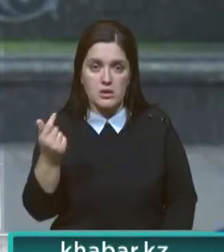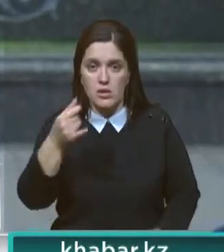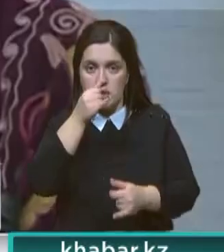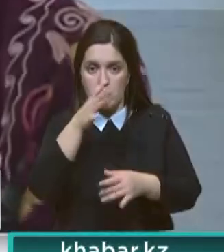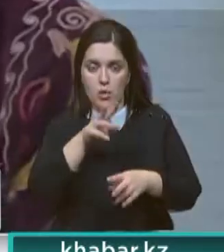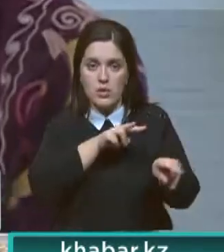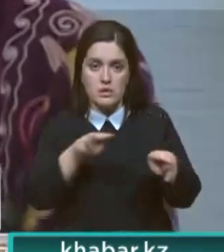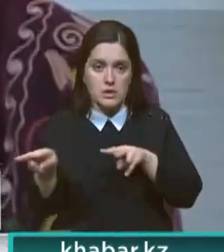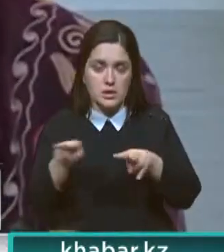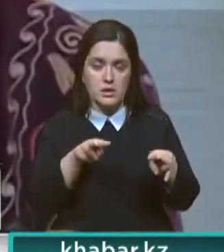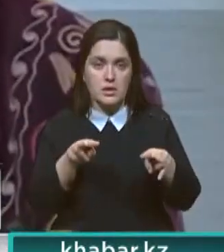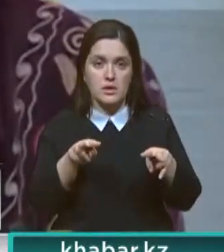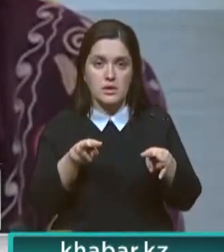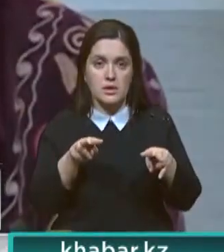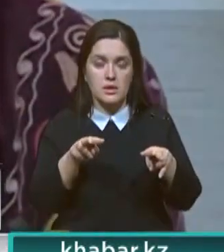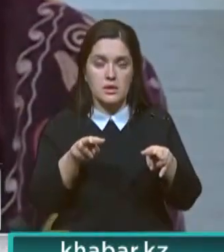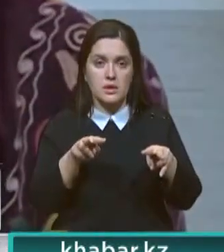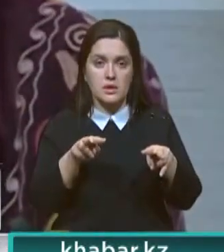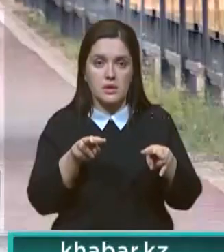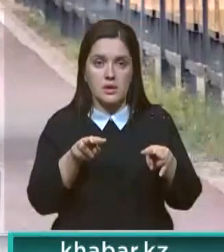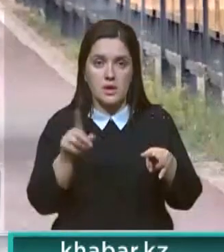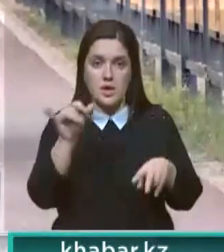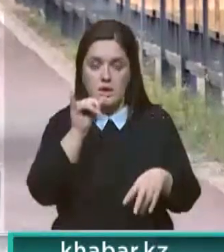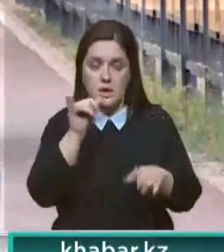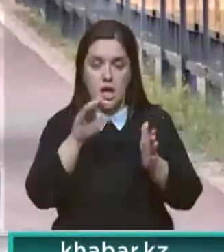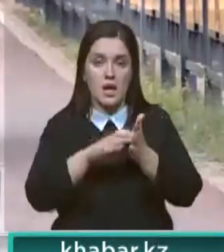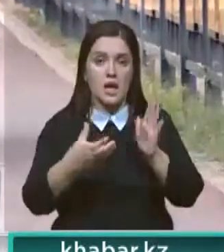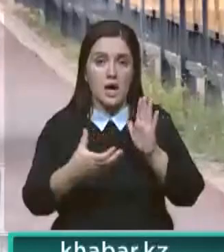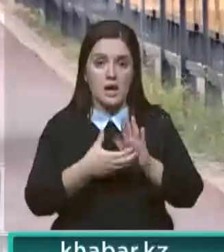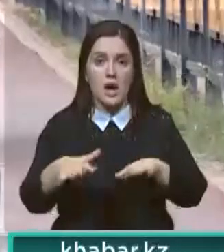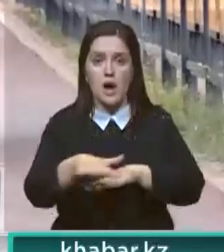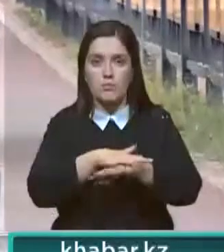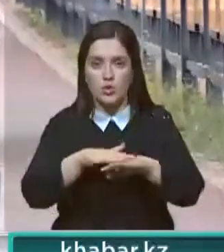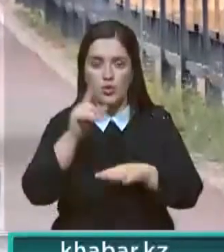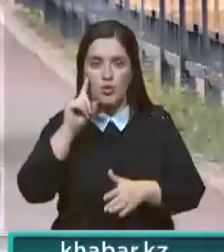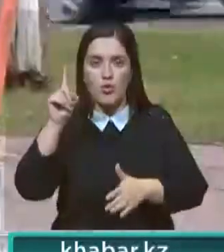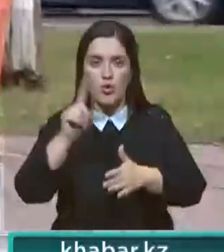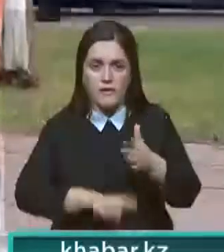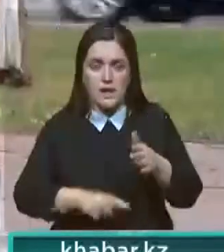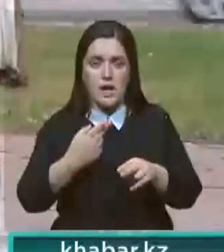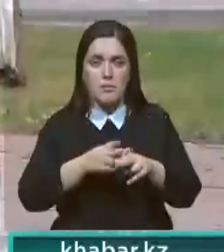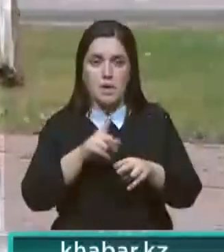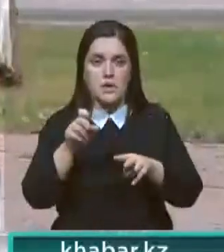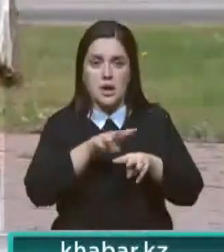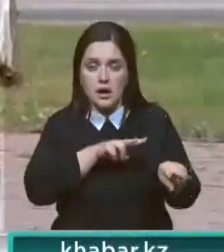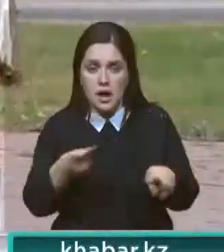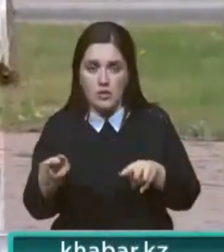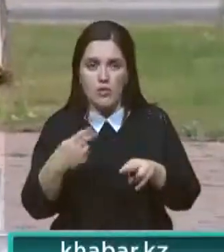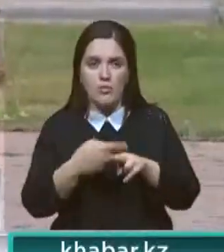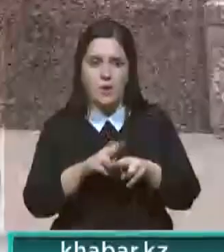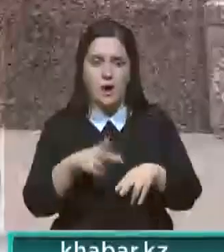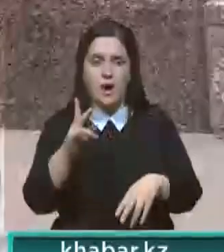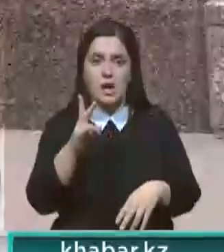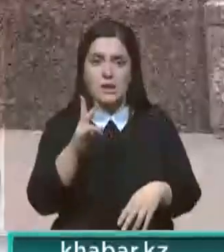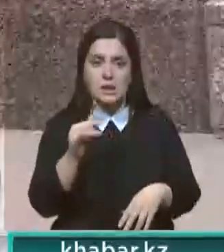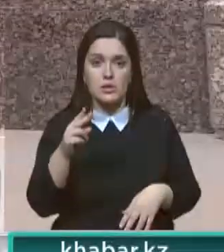это объять, необъятный рынок вот этих сигарет. Общественники уверены, весь контроль за никотиносодержащими изделиями